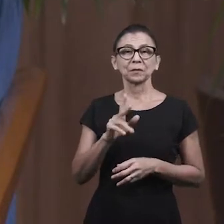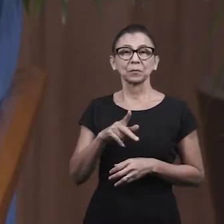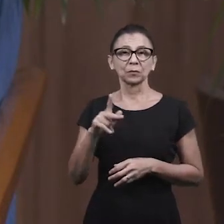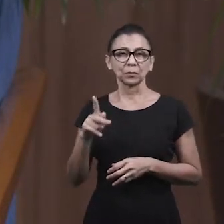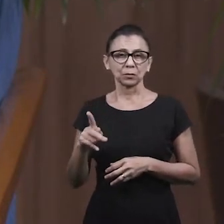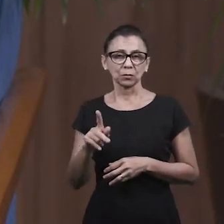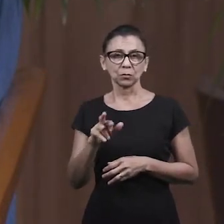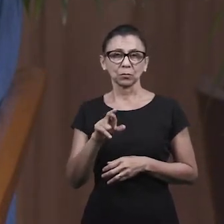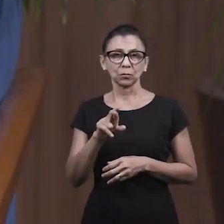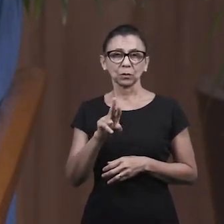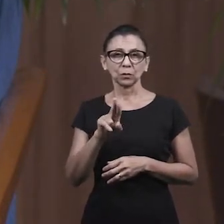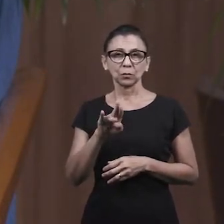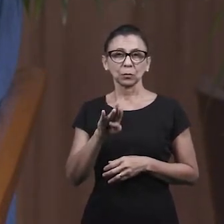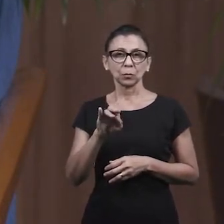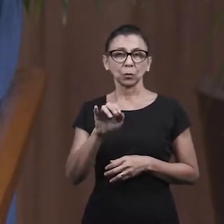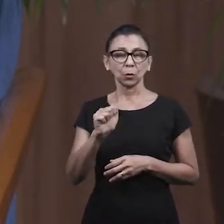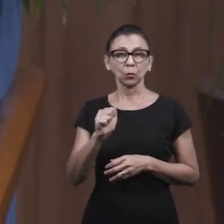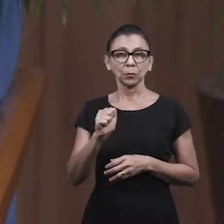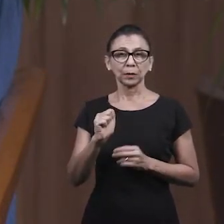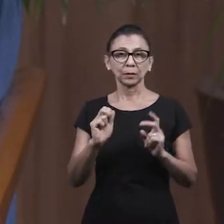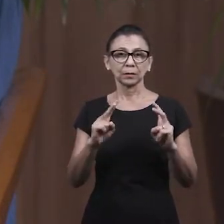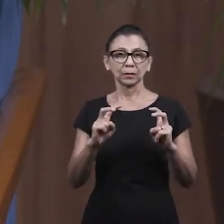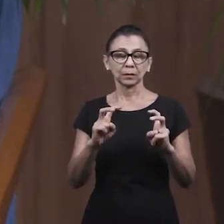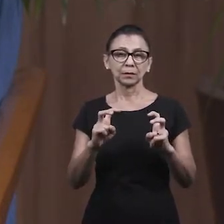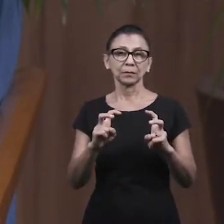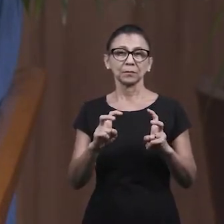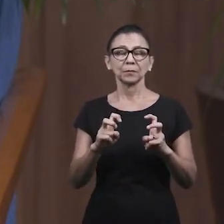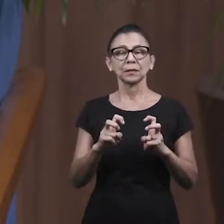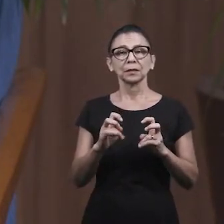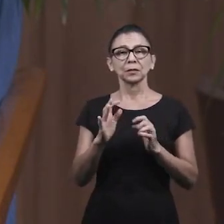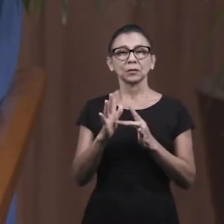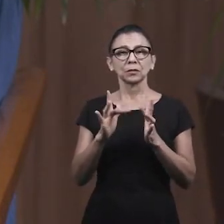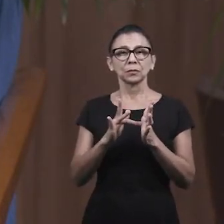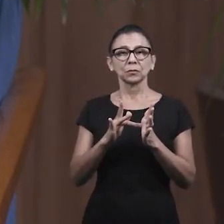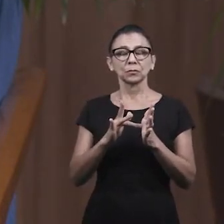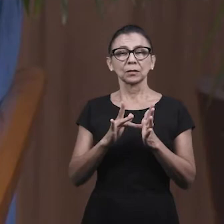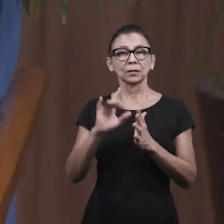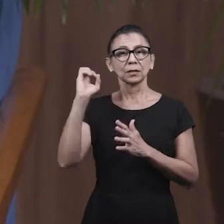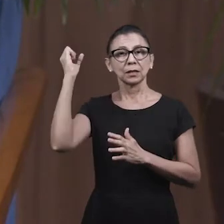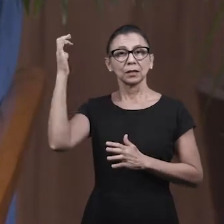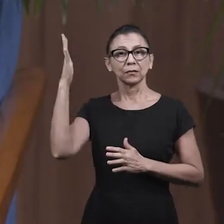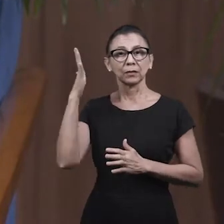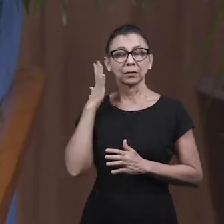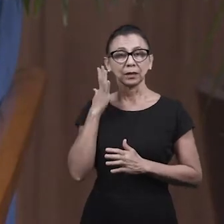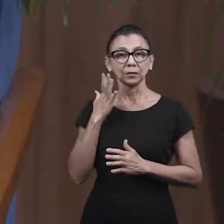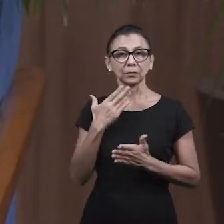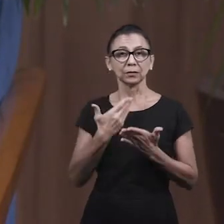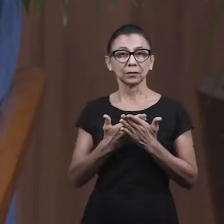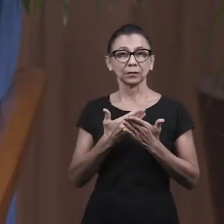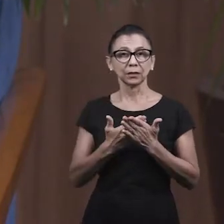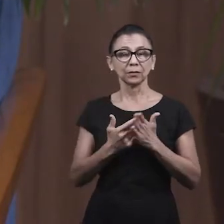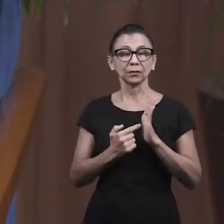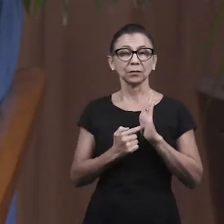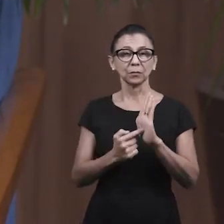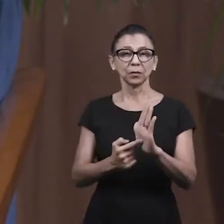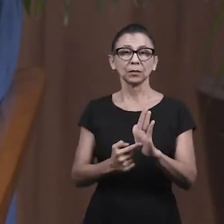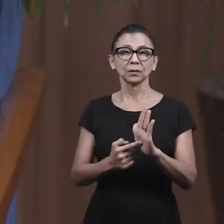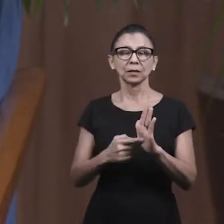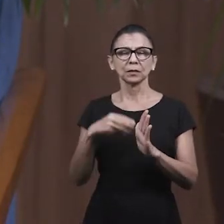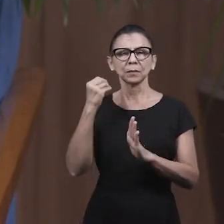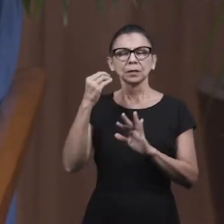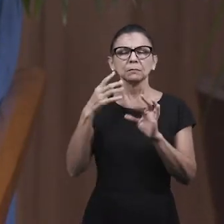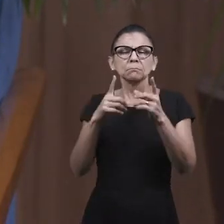et médias et adolescents, la professeure Barreto, dont la thématique Jésus, le mystère révélé, parlera sur l'expérience des disciples